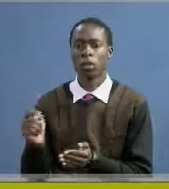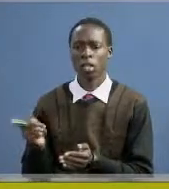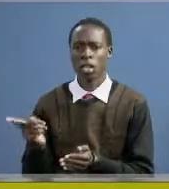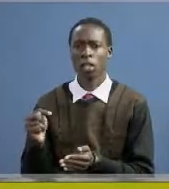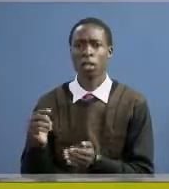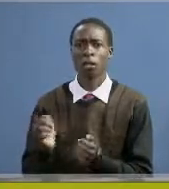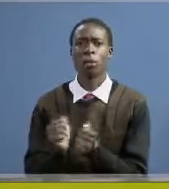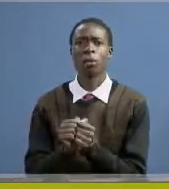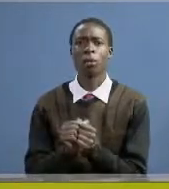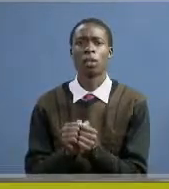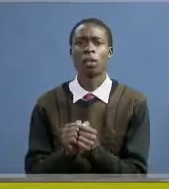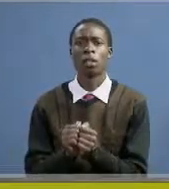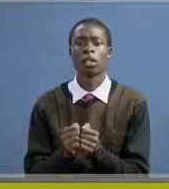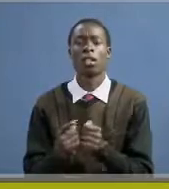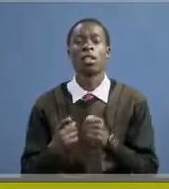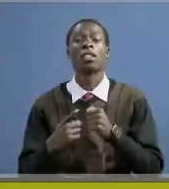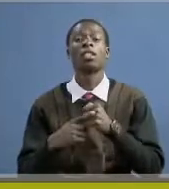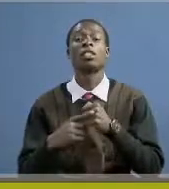abiria